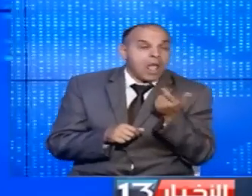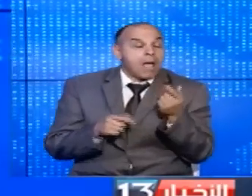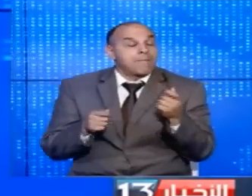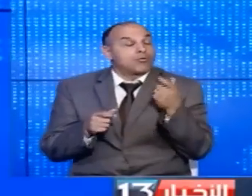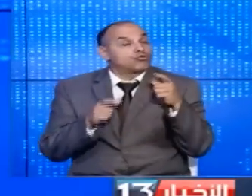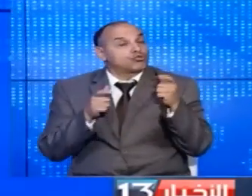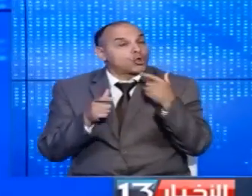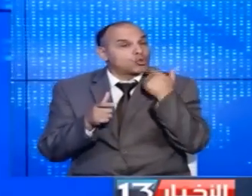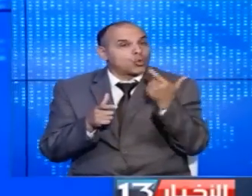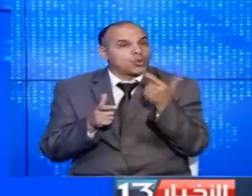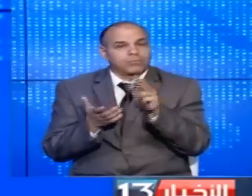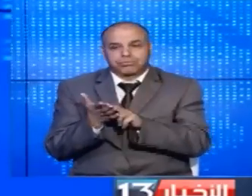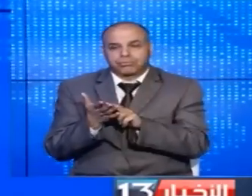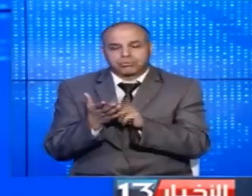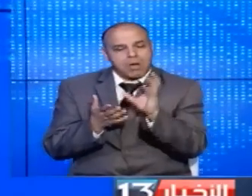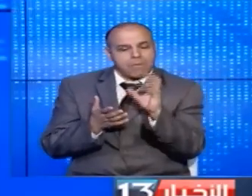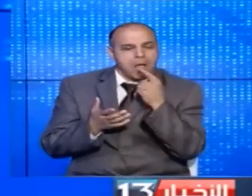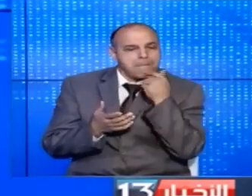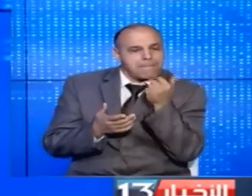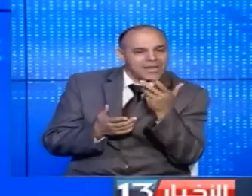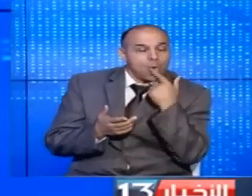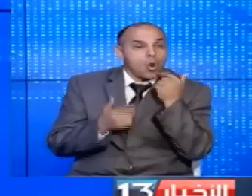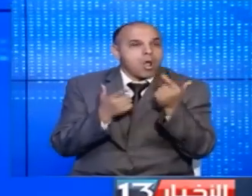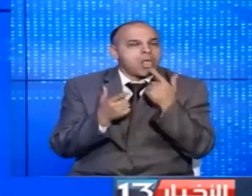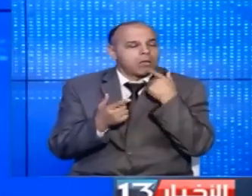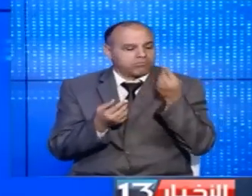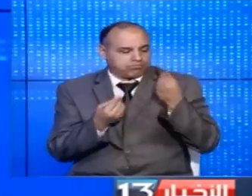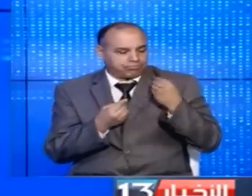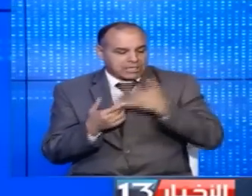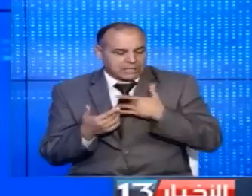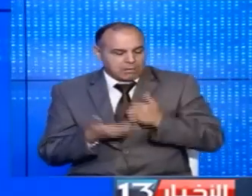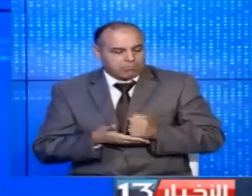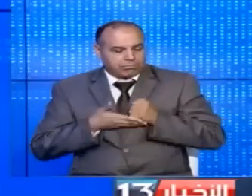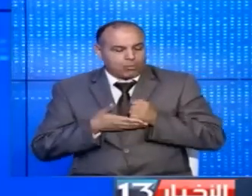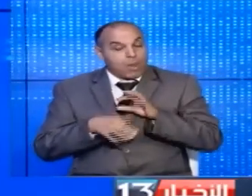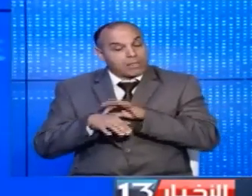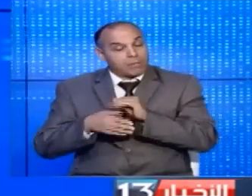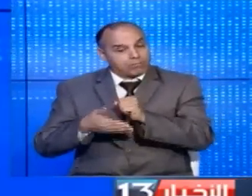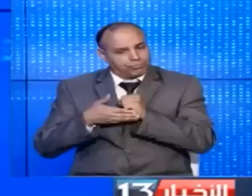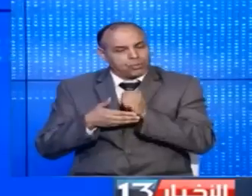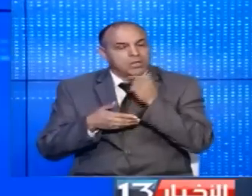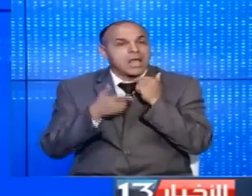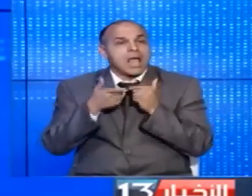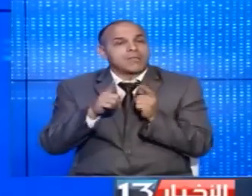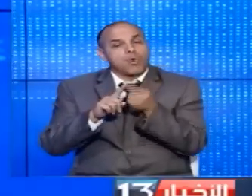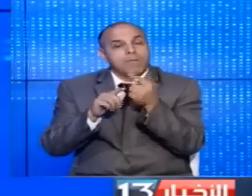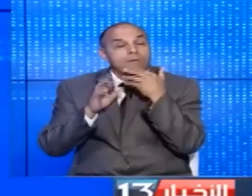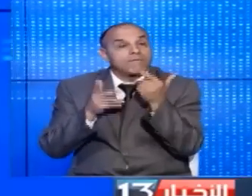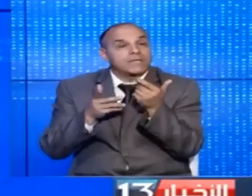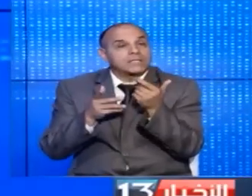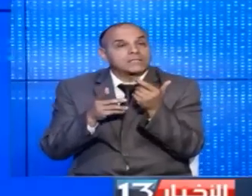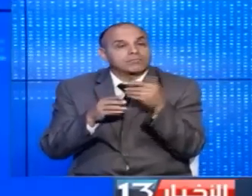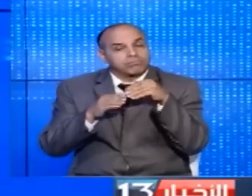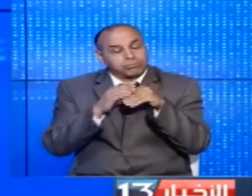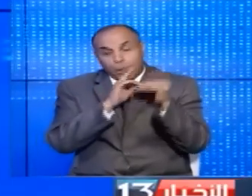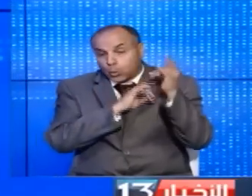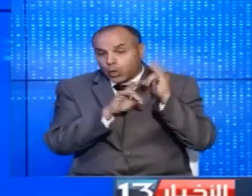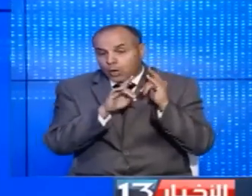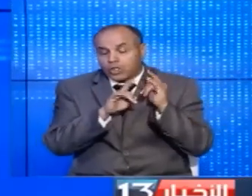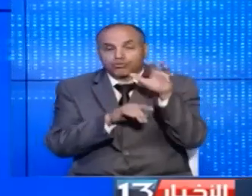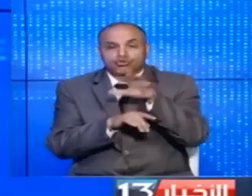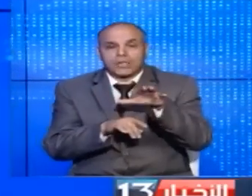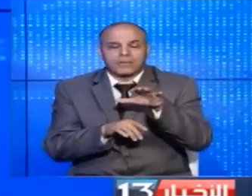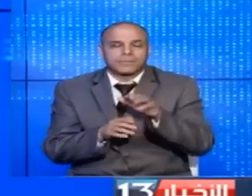فرصة لتثمين فاكهة الرمان لما لها من فوائد صحية وطبية ولأهميتها في المخزون التراثي